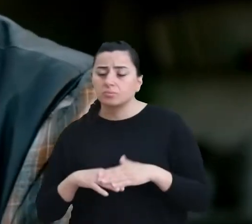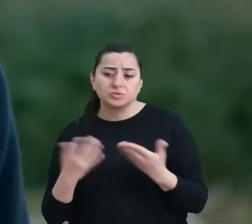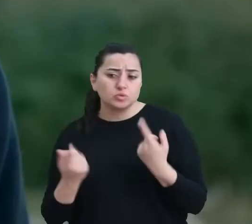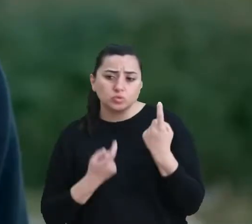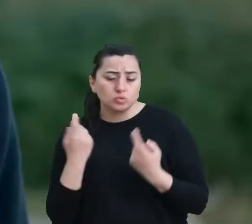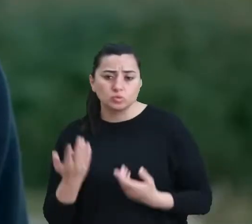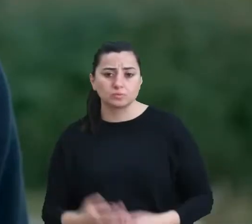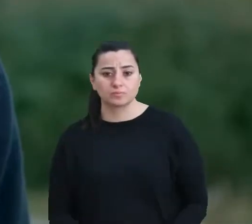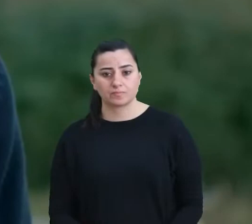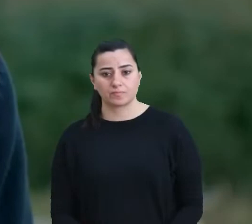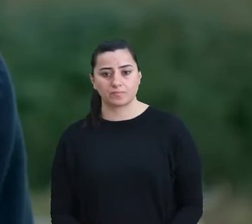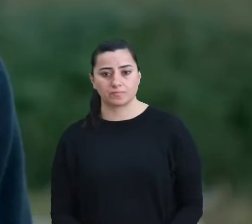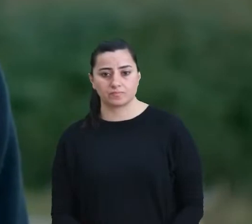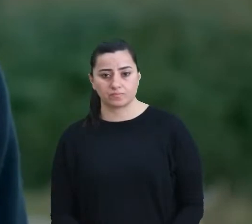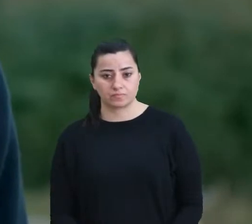olacak o işle?